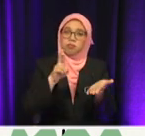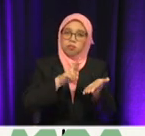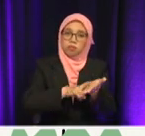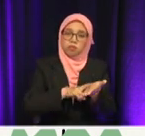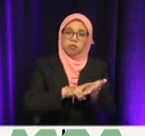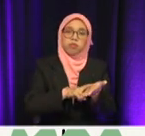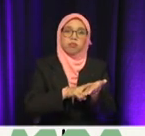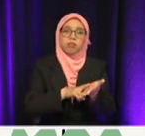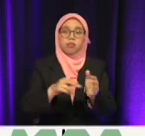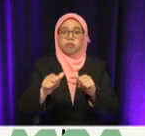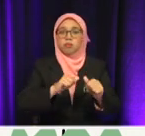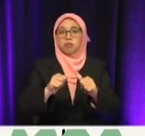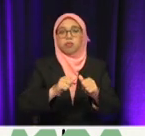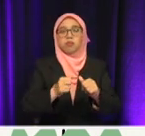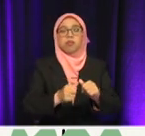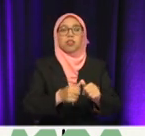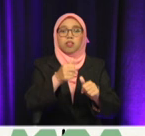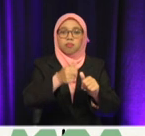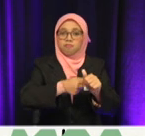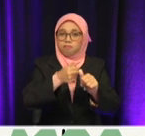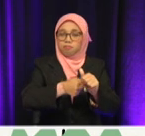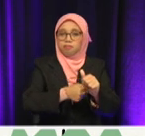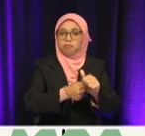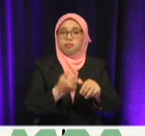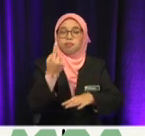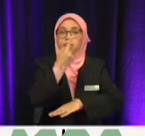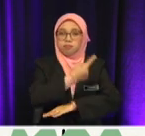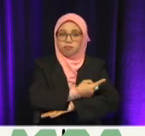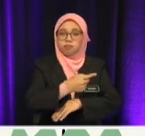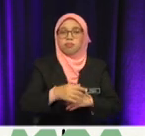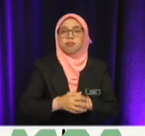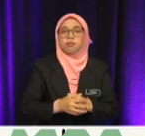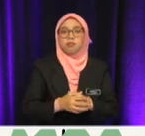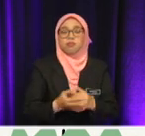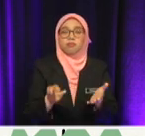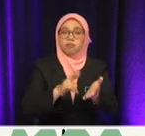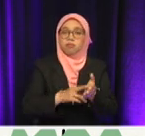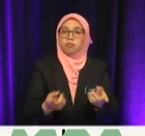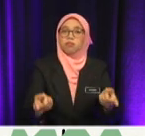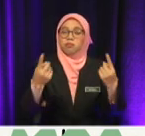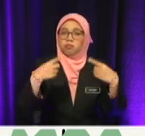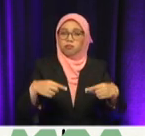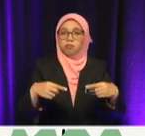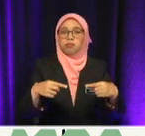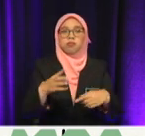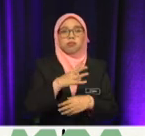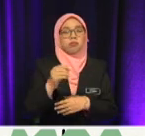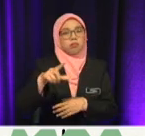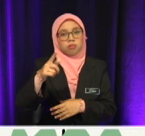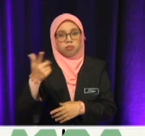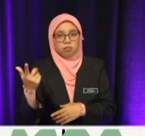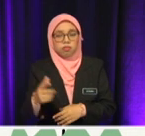harian kanak-kanak, rekod kesihatan dia, rekod kedatangan dia, okey, rekod kemajuan dia dan lain-lain. Dan